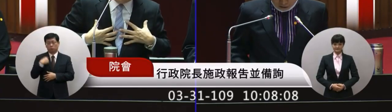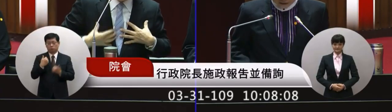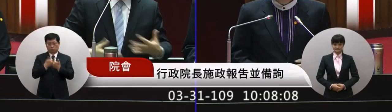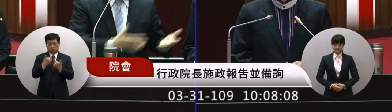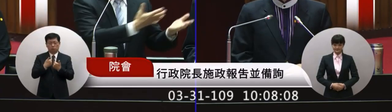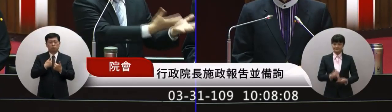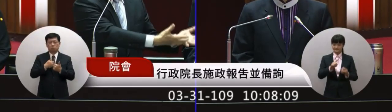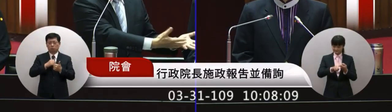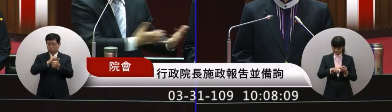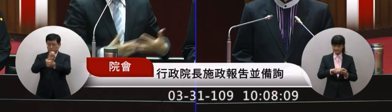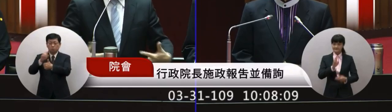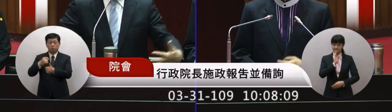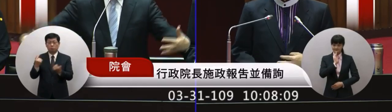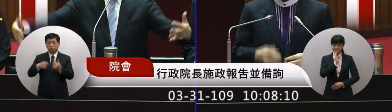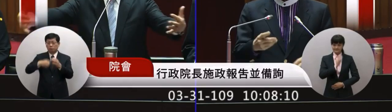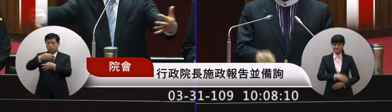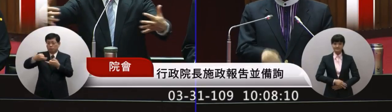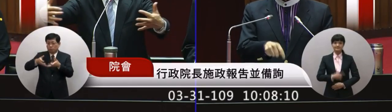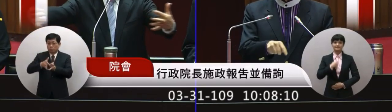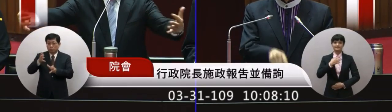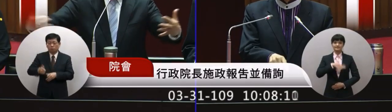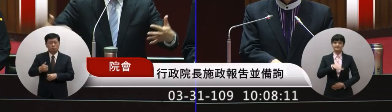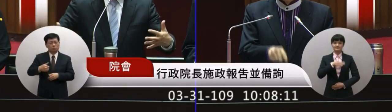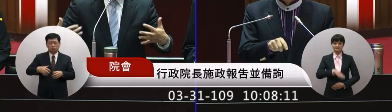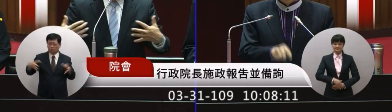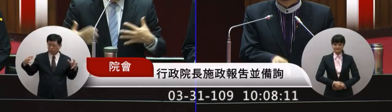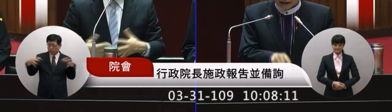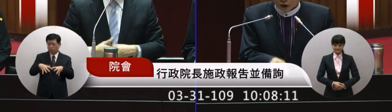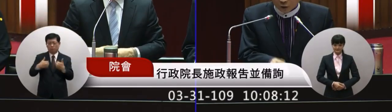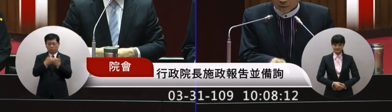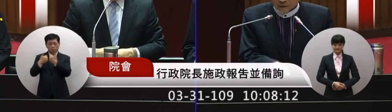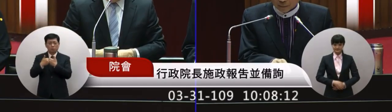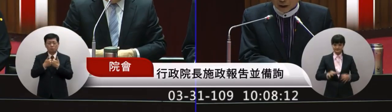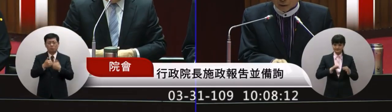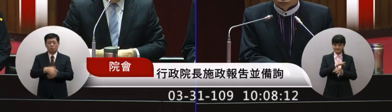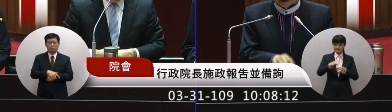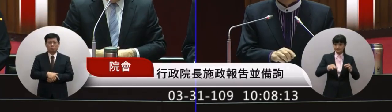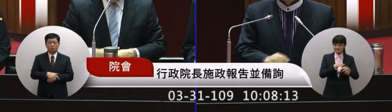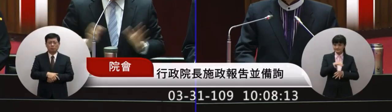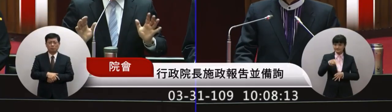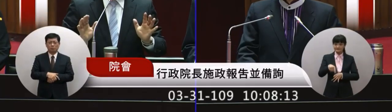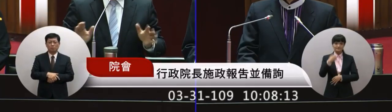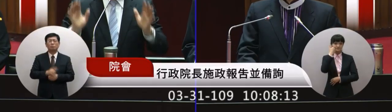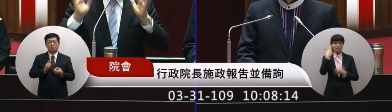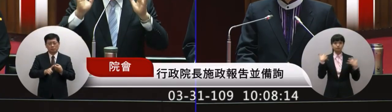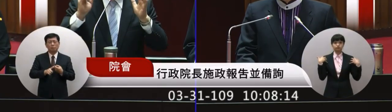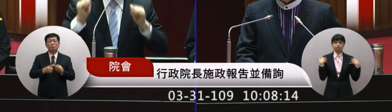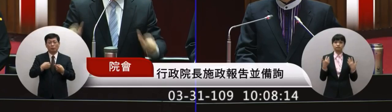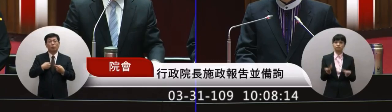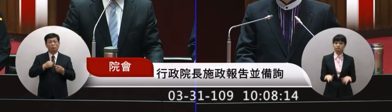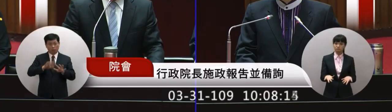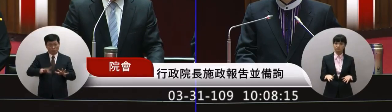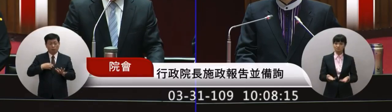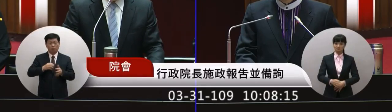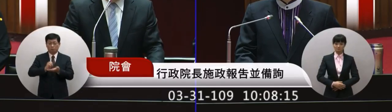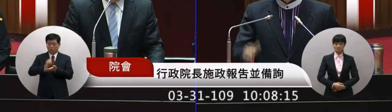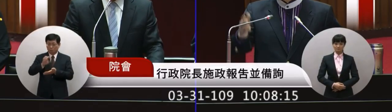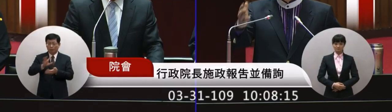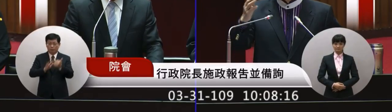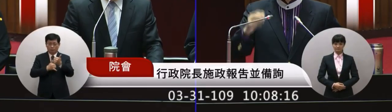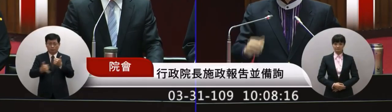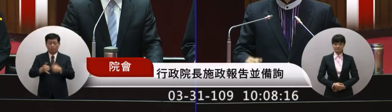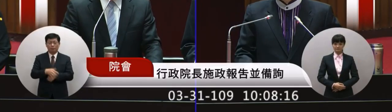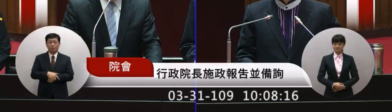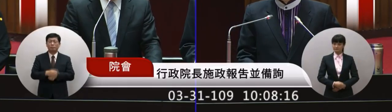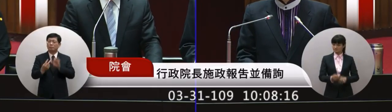的会议， 是是是， 啊，都包括经济部长， 我知是啊，这个拢总啦，经济方面什么人负责？ 是啦，啊，所以我正要甲委